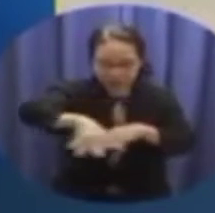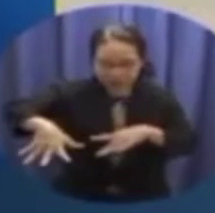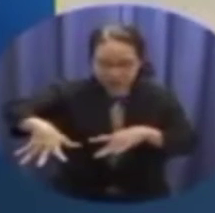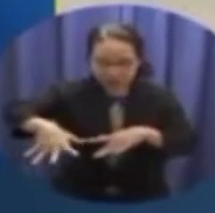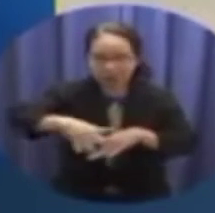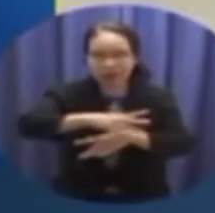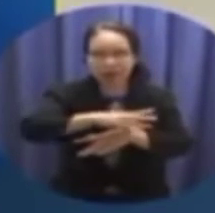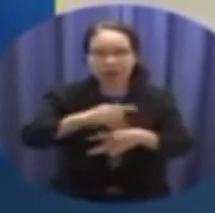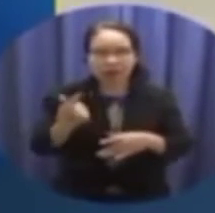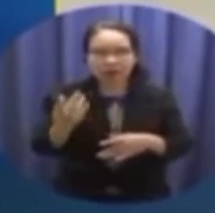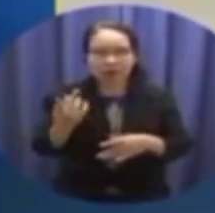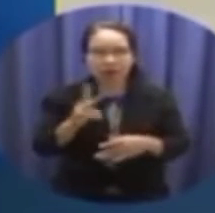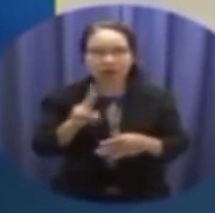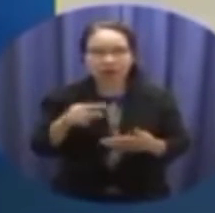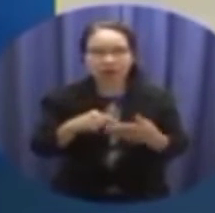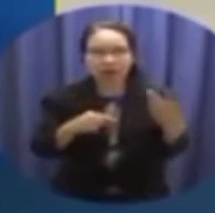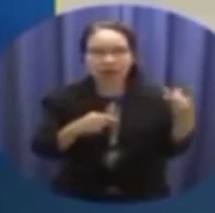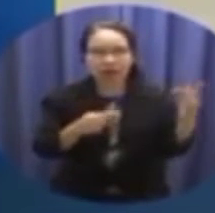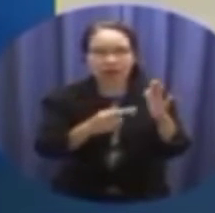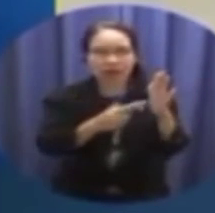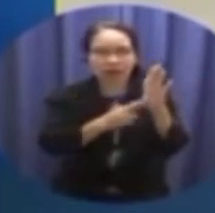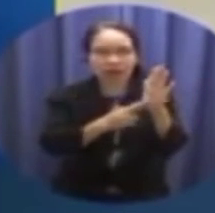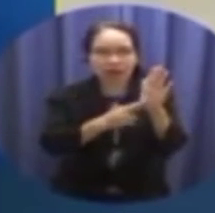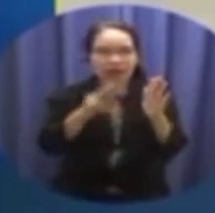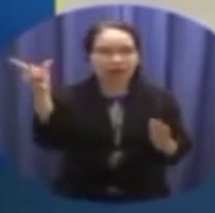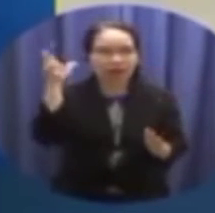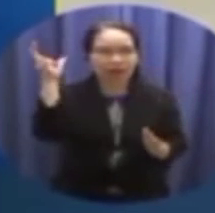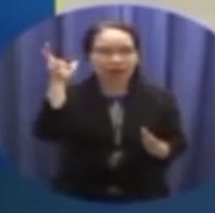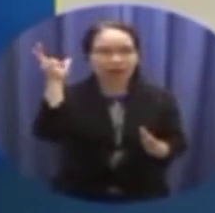22:18 ng Apokalipsis. Pakinggan mo, kapatid.